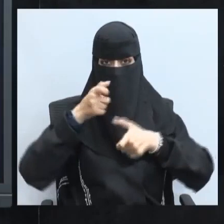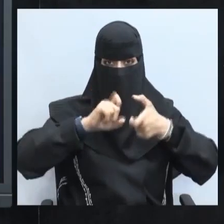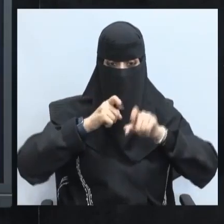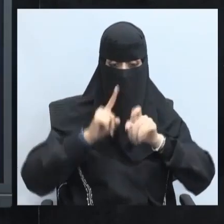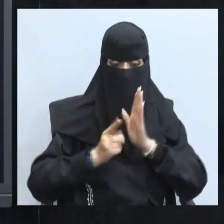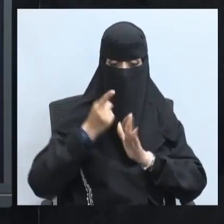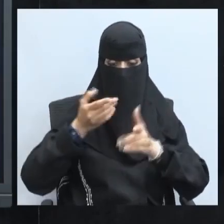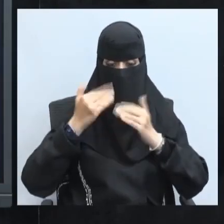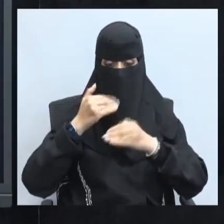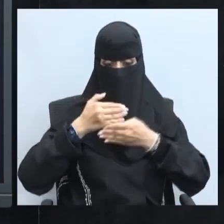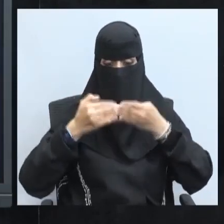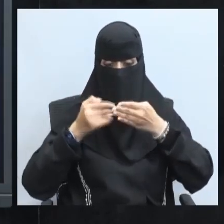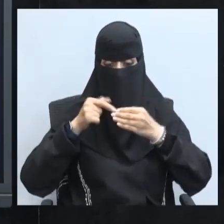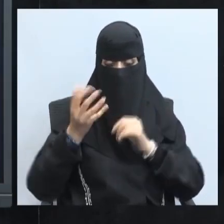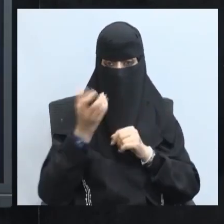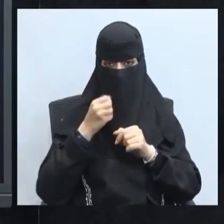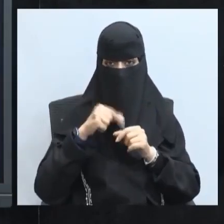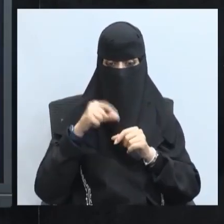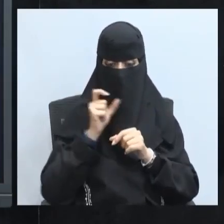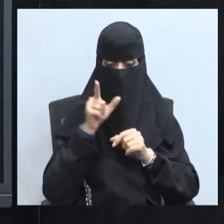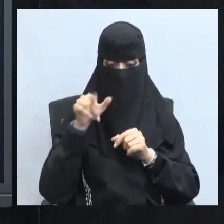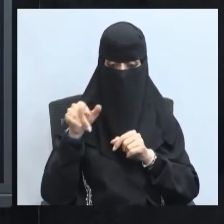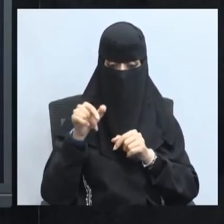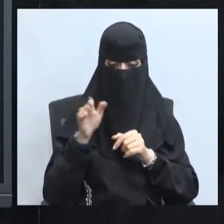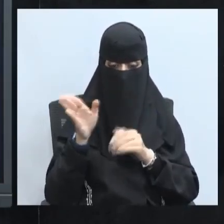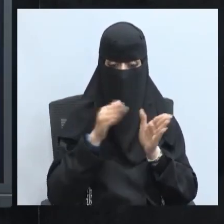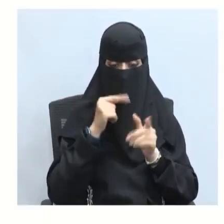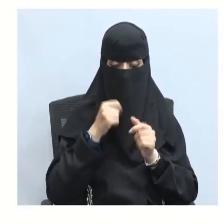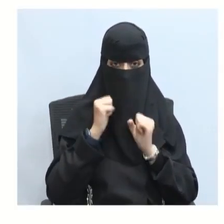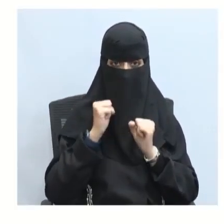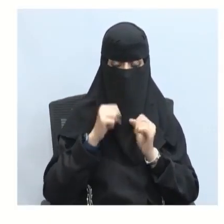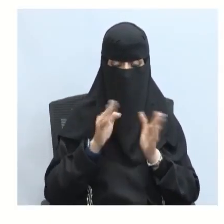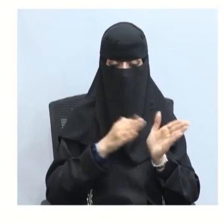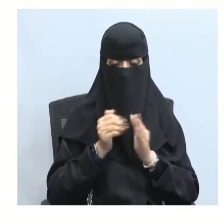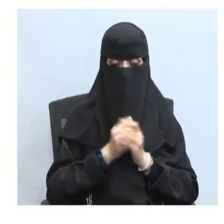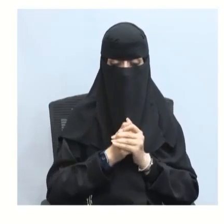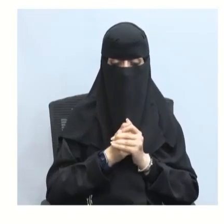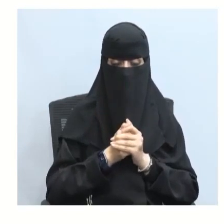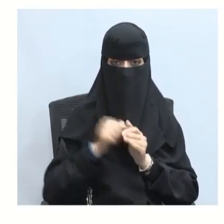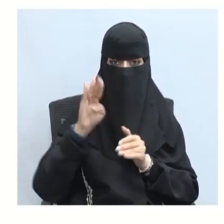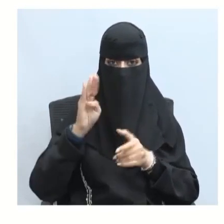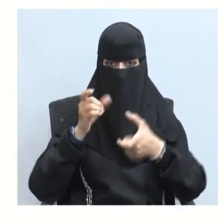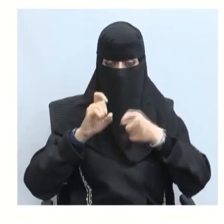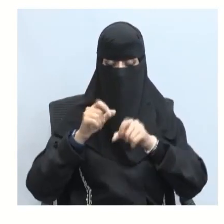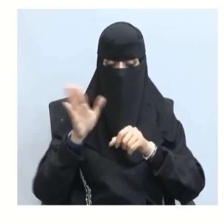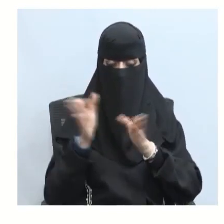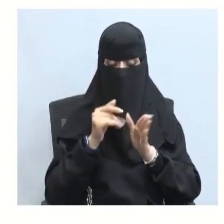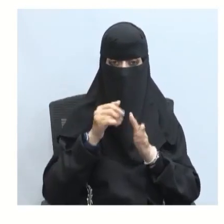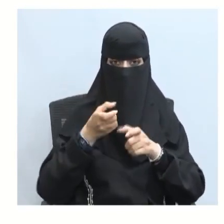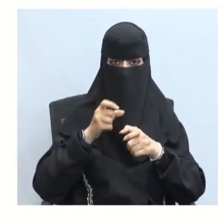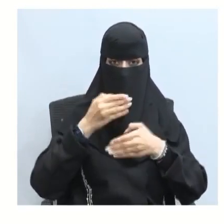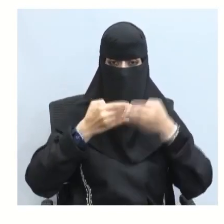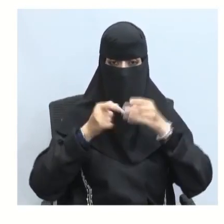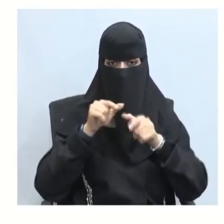استهلاليه وايضا اخذنا المركبات العضويه وتحث فكره القوه الحيويه عرفنا الكيمياء العضويه